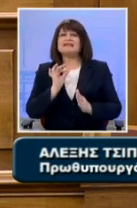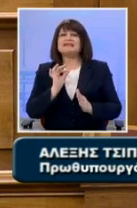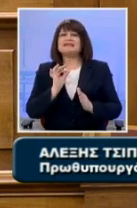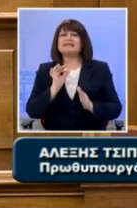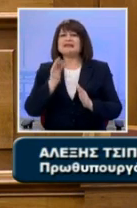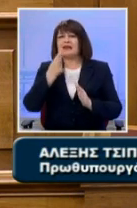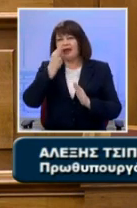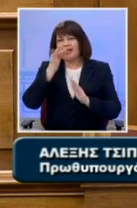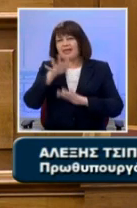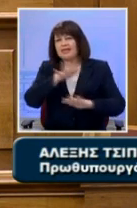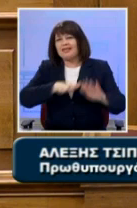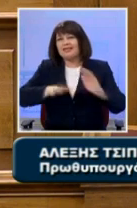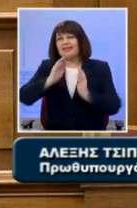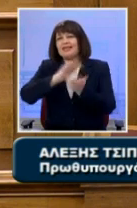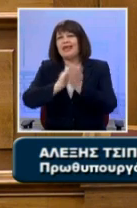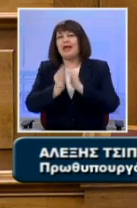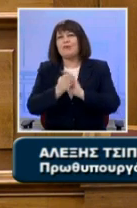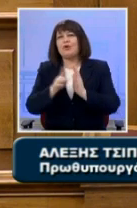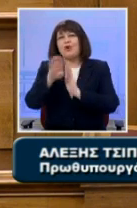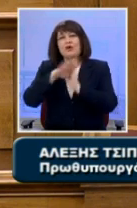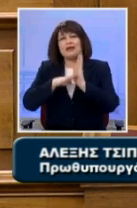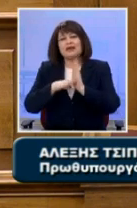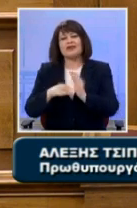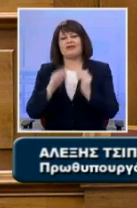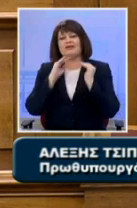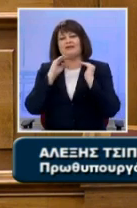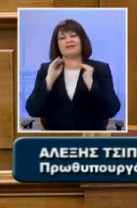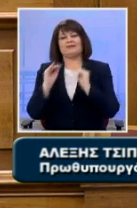της διαπλοκής.